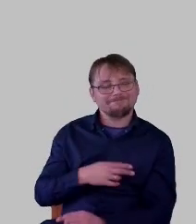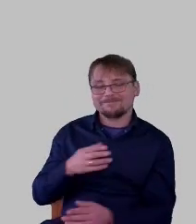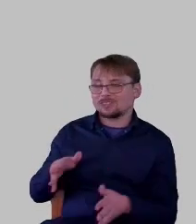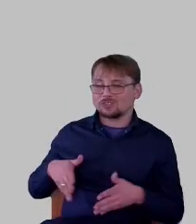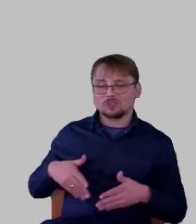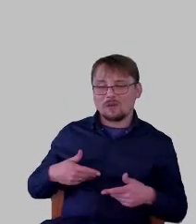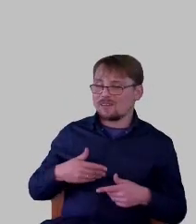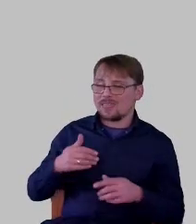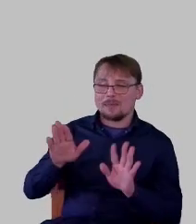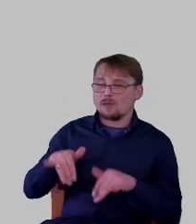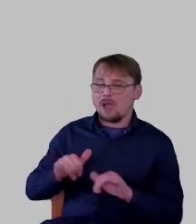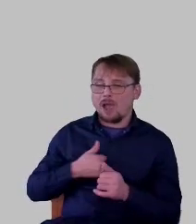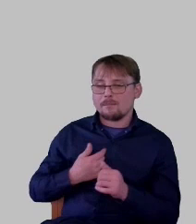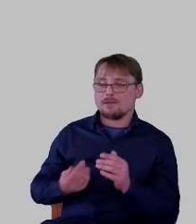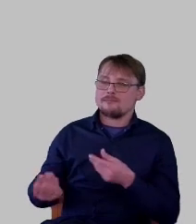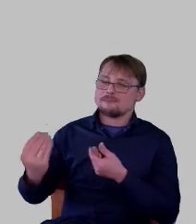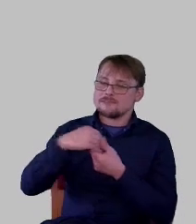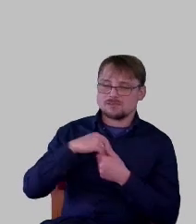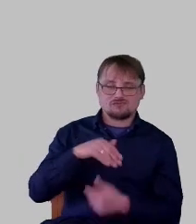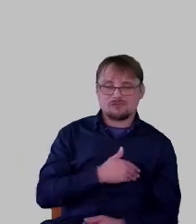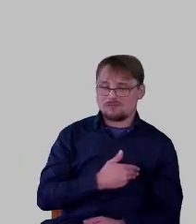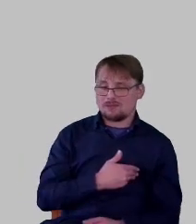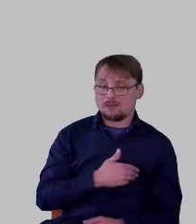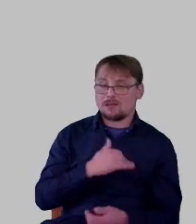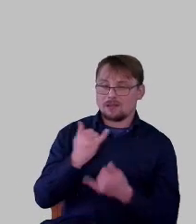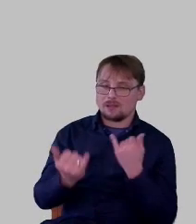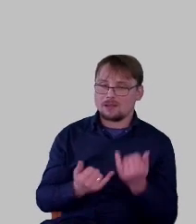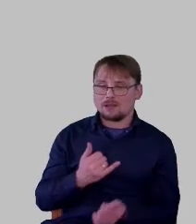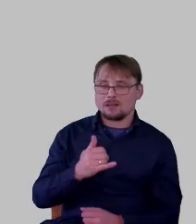dotrzeć nie mogą. W przypadku tych, którzy